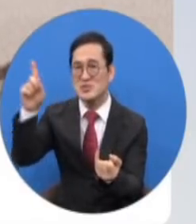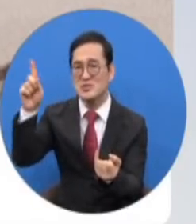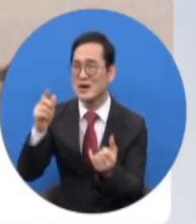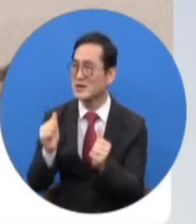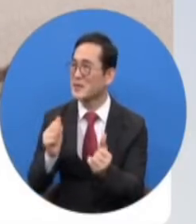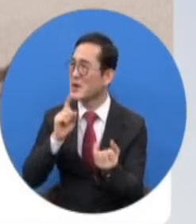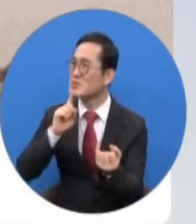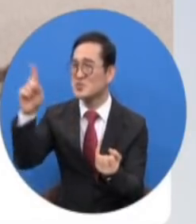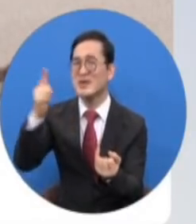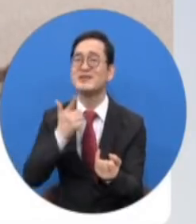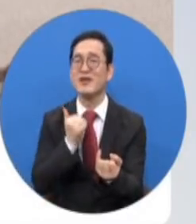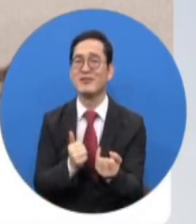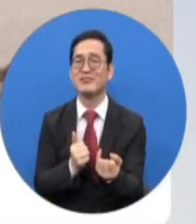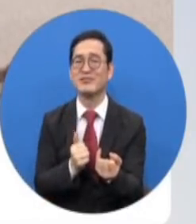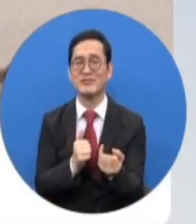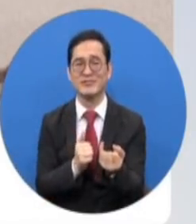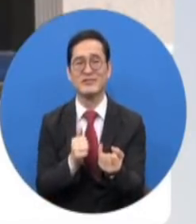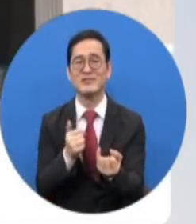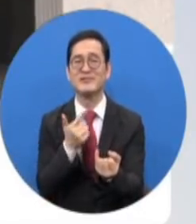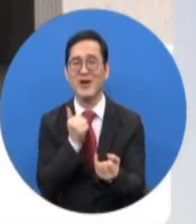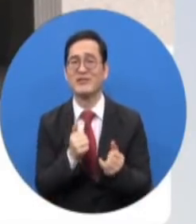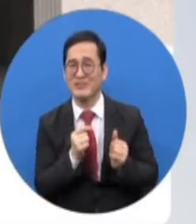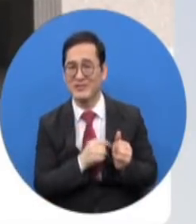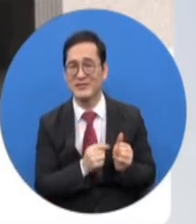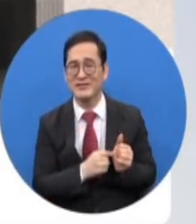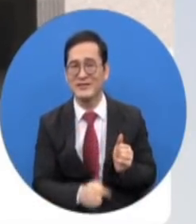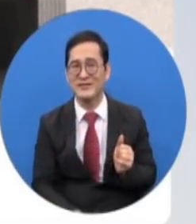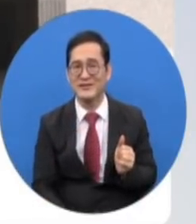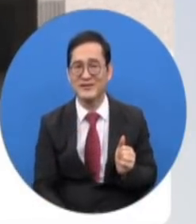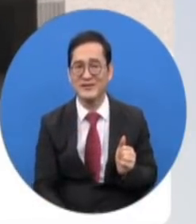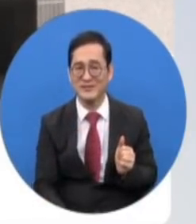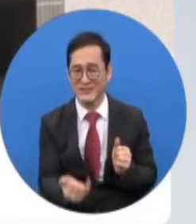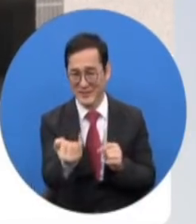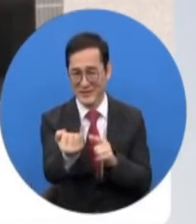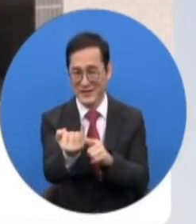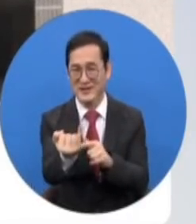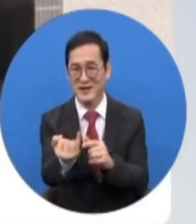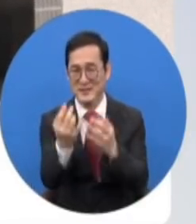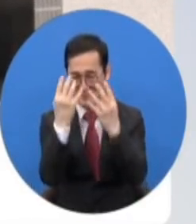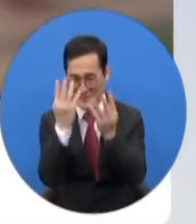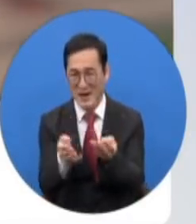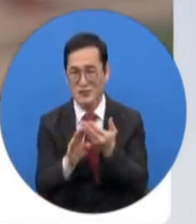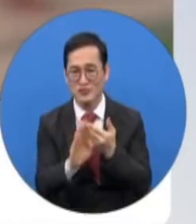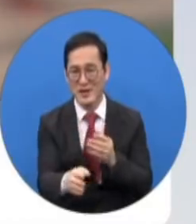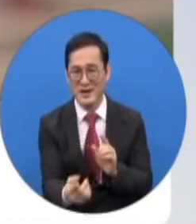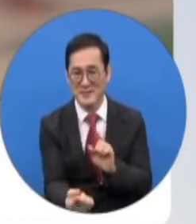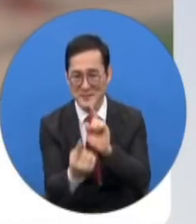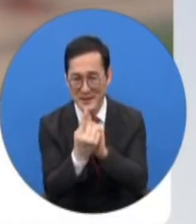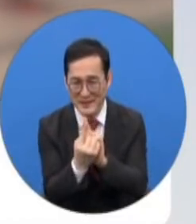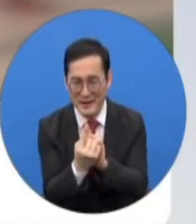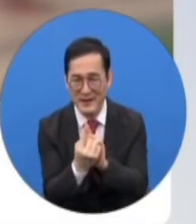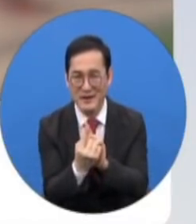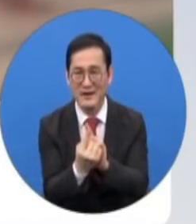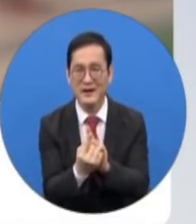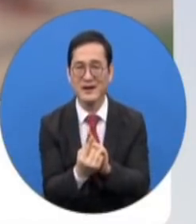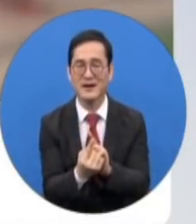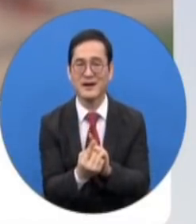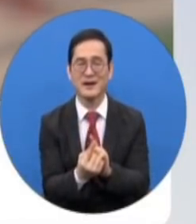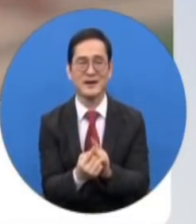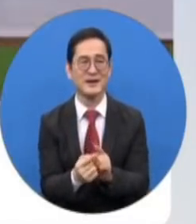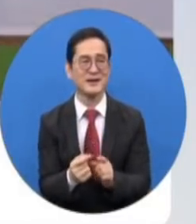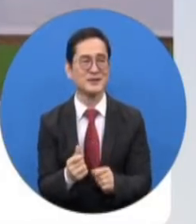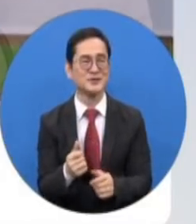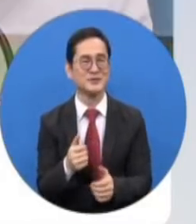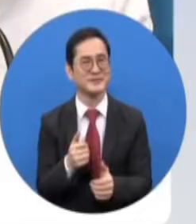검사로서 그 피고인과 피고인이 사면된 상태에서 서로 대면한다는 것 자체가 개인적인 앙금도 남아있을 수 있을